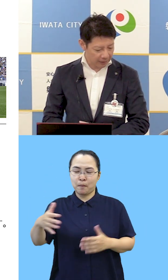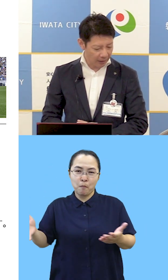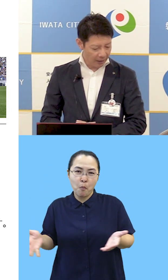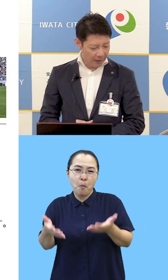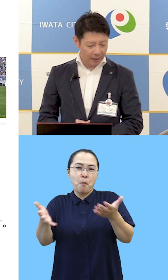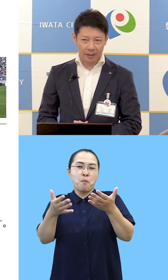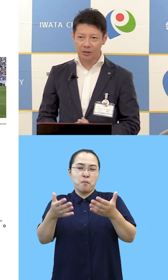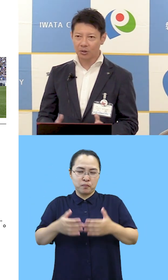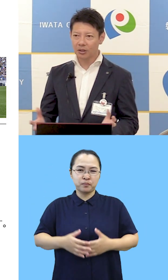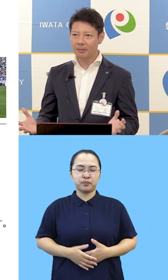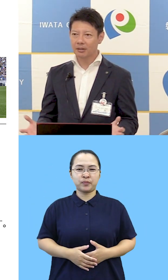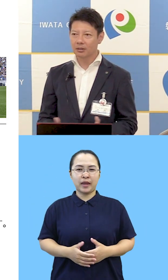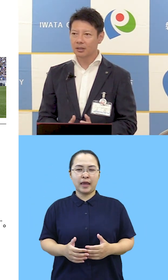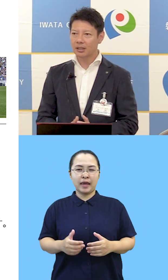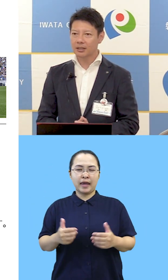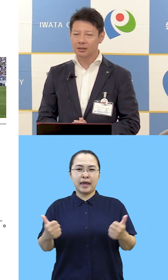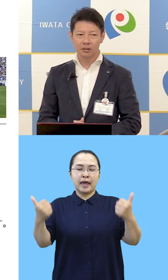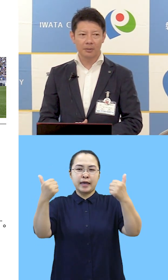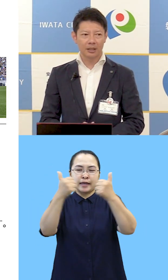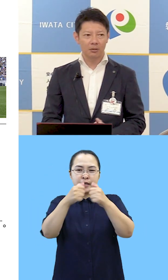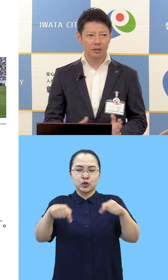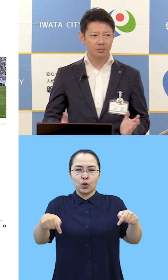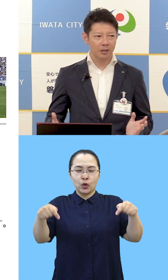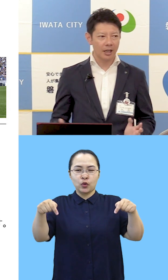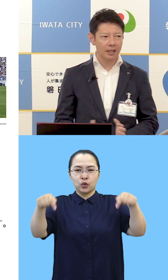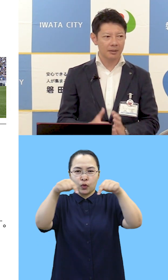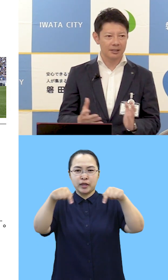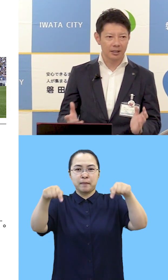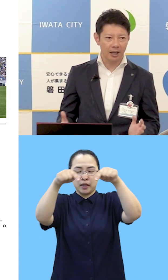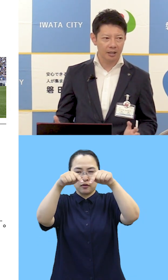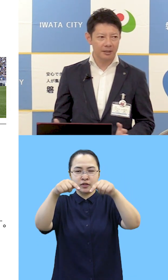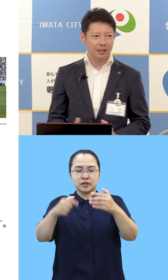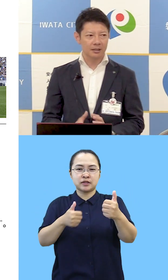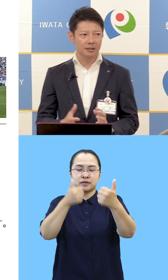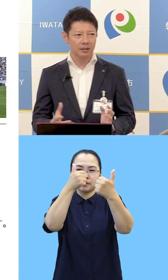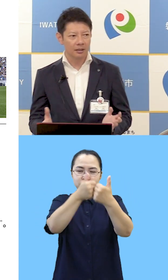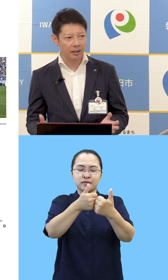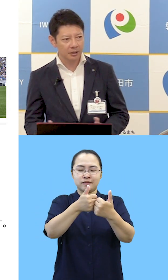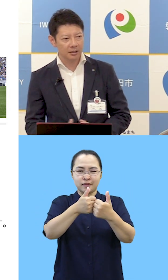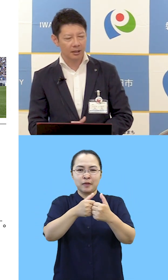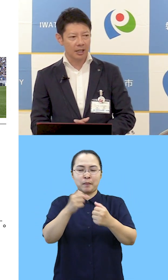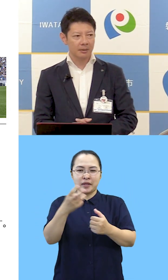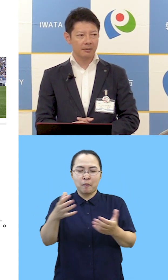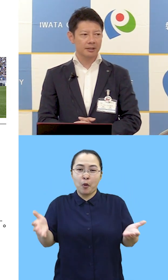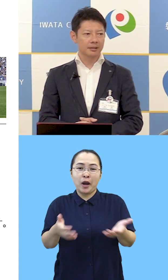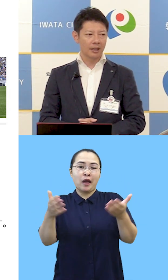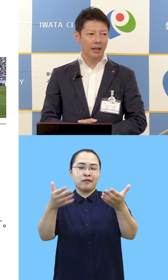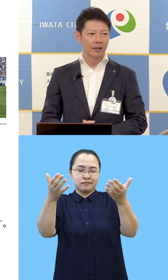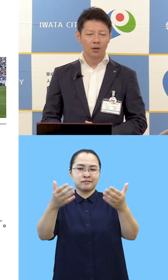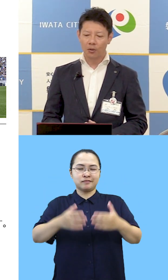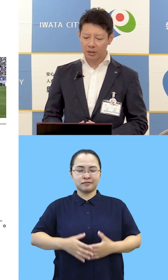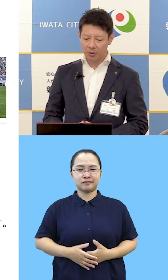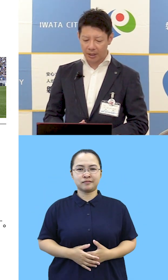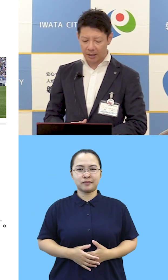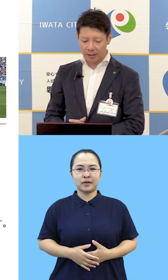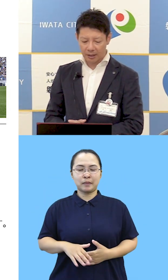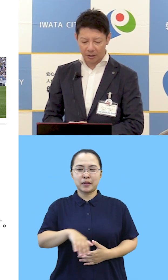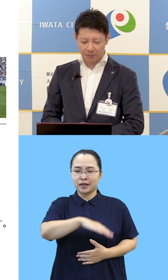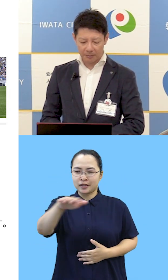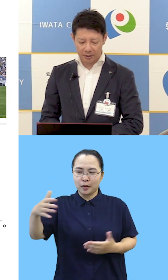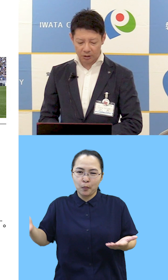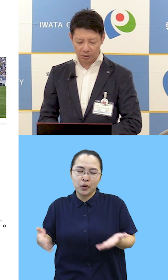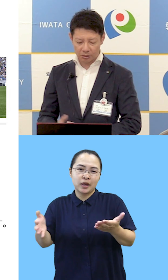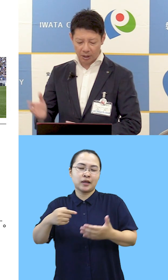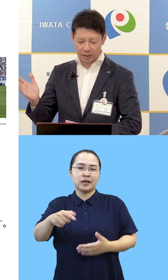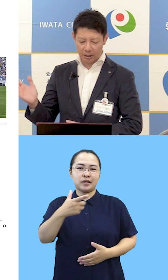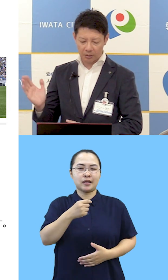であります。決勝トーナメントに出たりするとまた大きく盛り上がりますので、ラグビー熱シーズンが始まりますので大いに盛り上げていきたいと